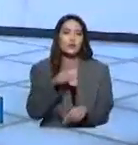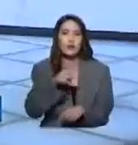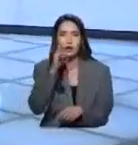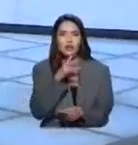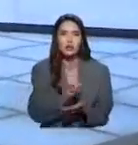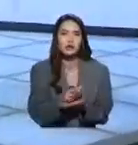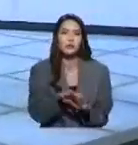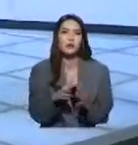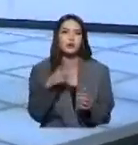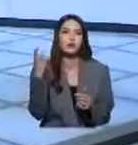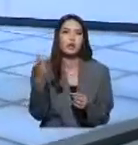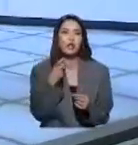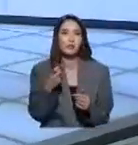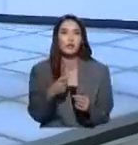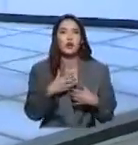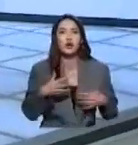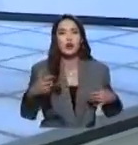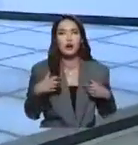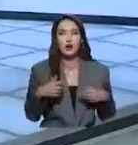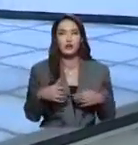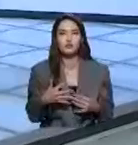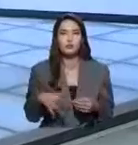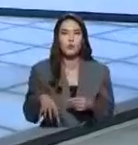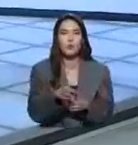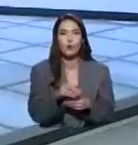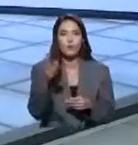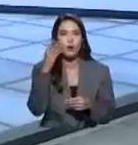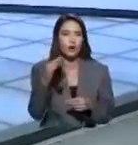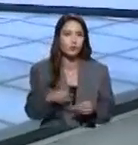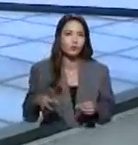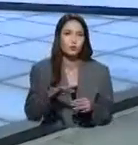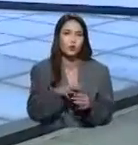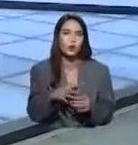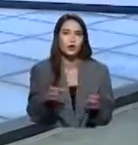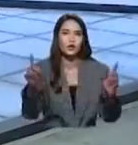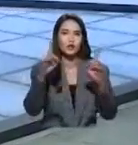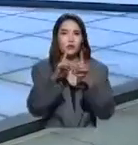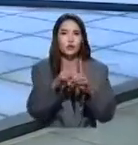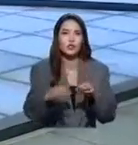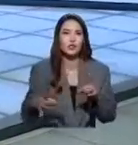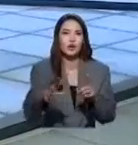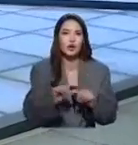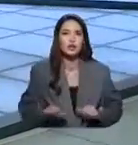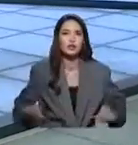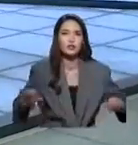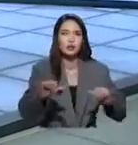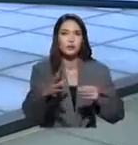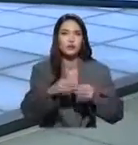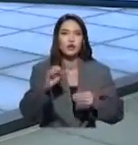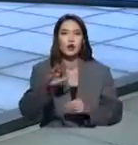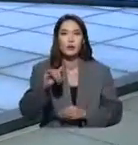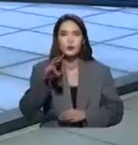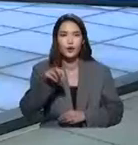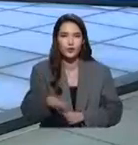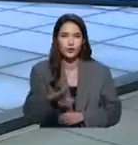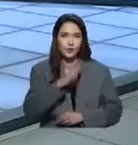заниматься сельским хозяйством и разведением скота, отметили сельчане Алматинской области во время встречи с членами республиканской комиссии ЖЕР «Аманата». Она прошла